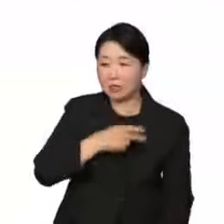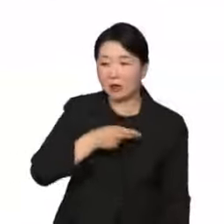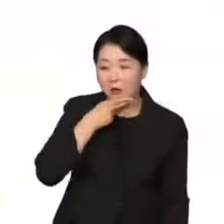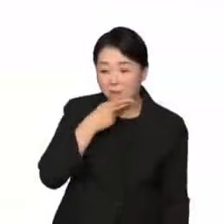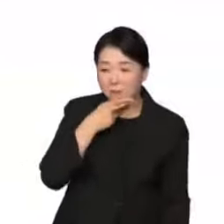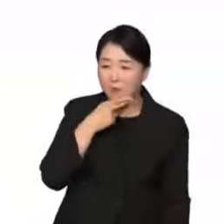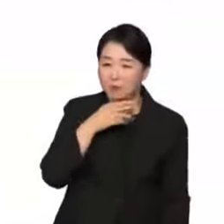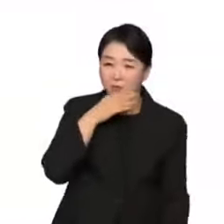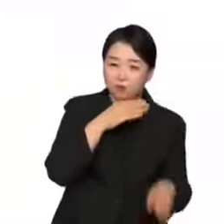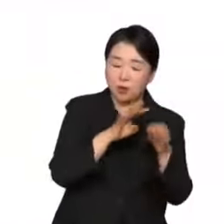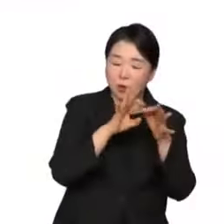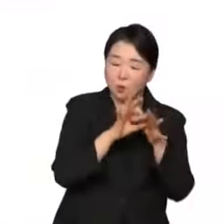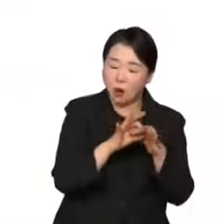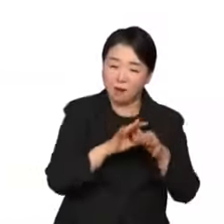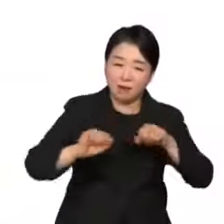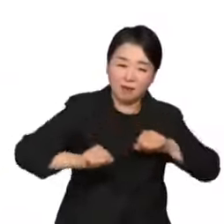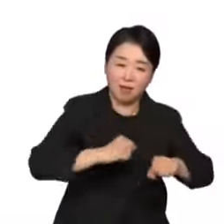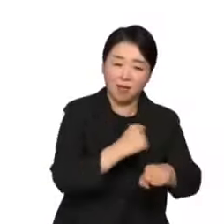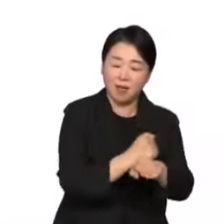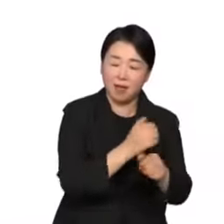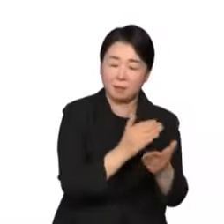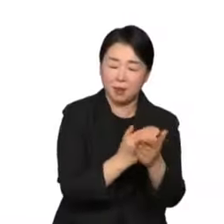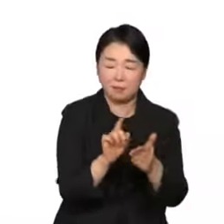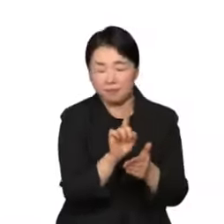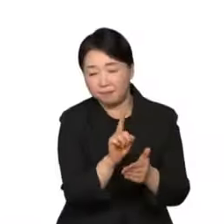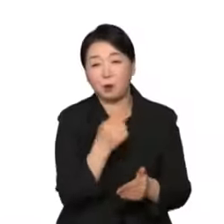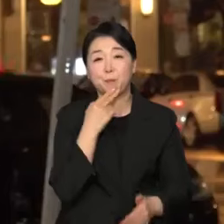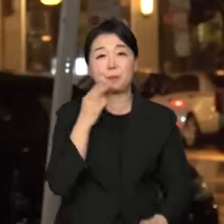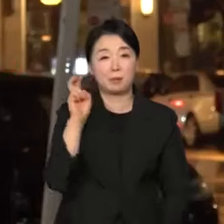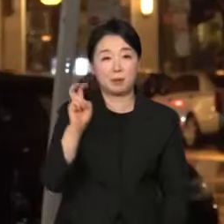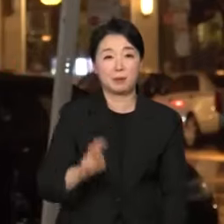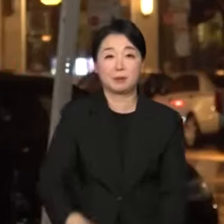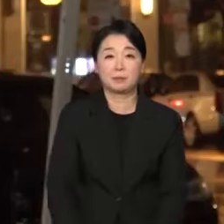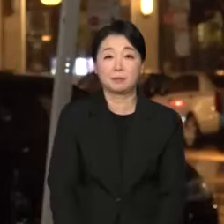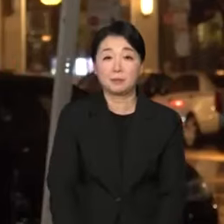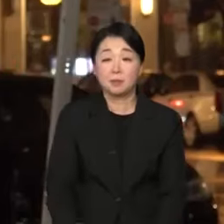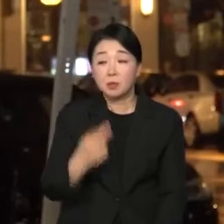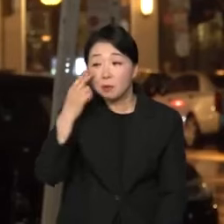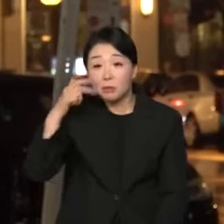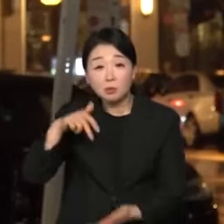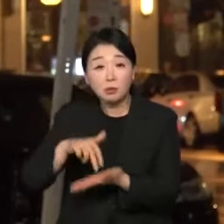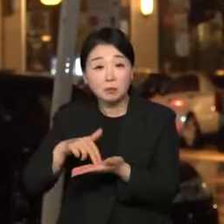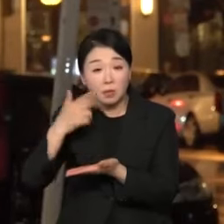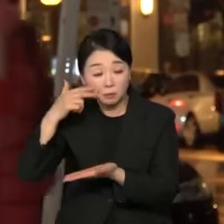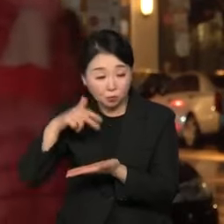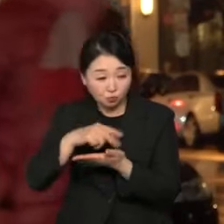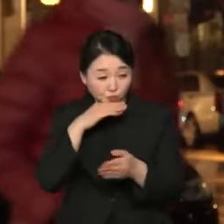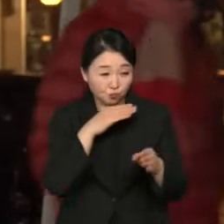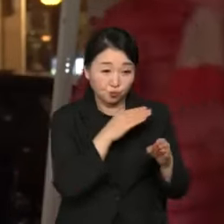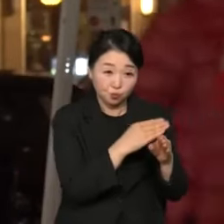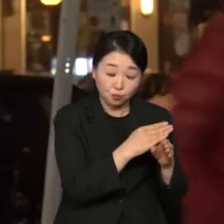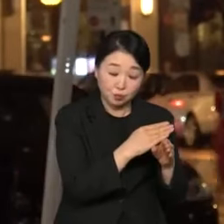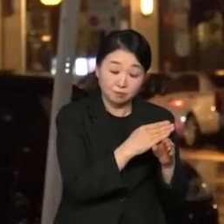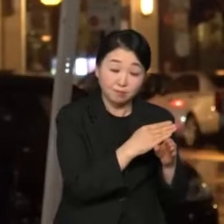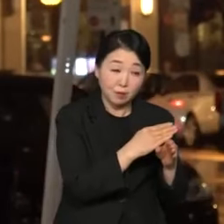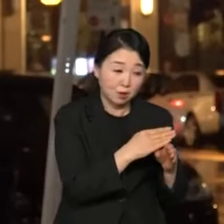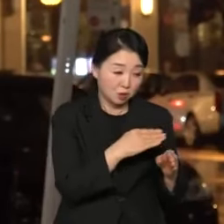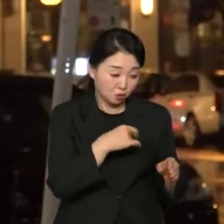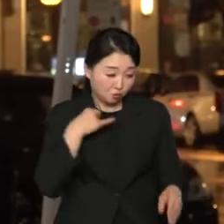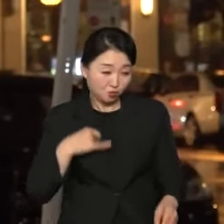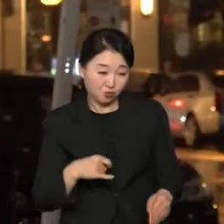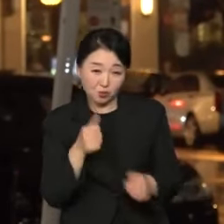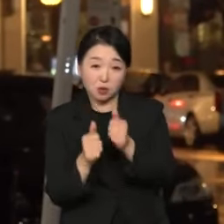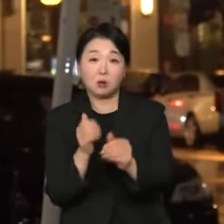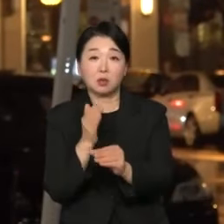개연성이 높지 않다는 게 미국 외교가의 분석입니다. 미국 측은 미국이 중국과 경쟁하고 있지만